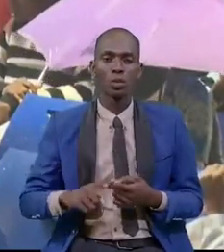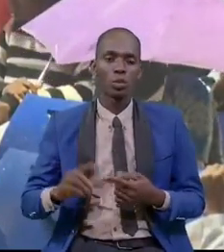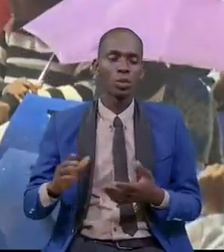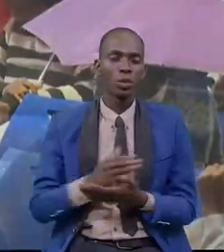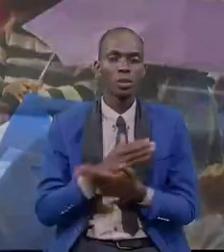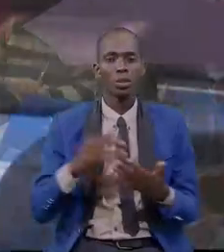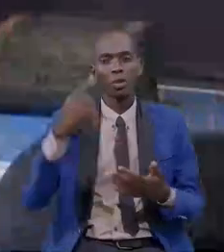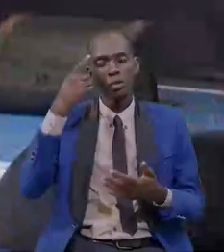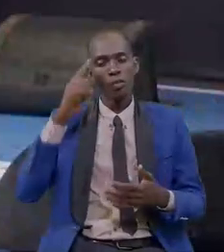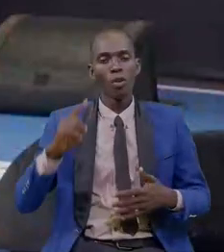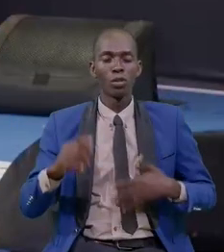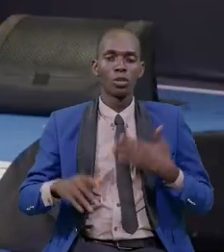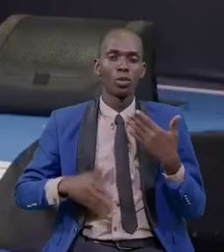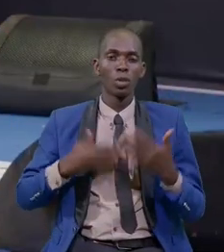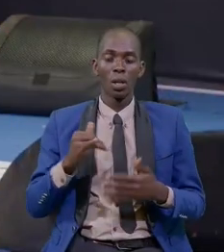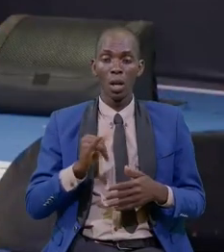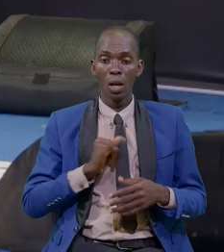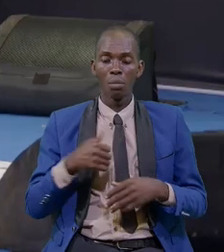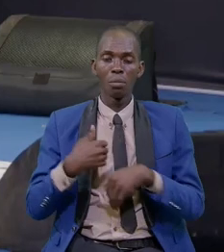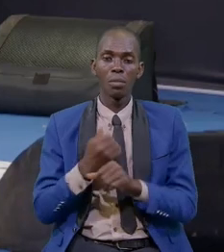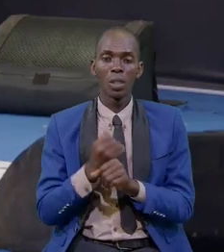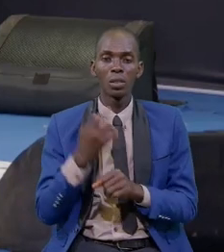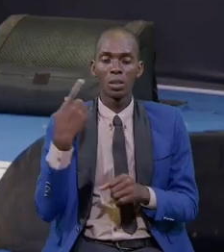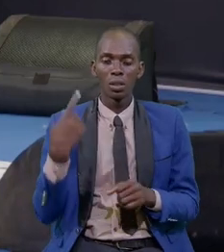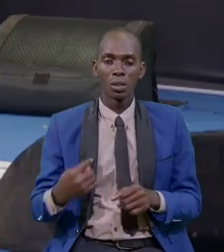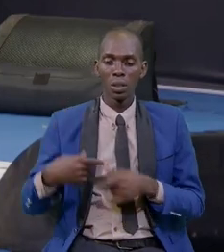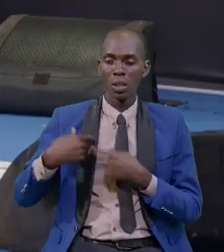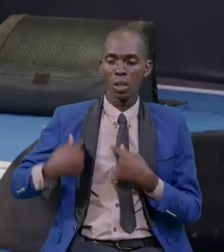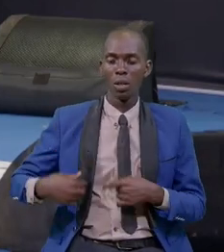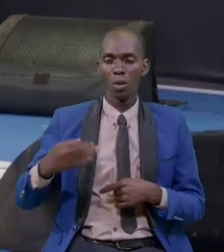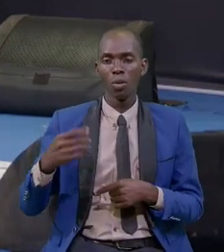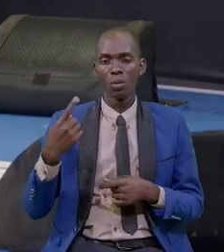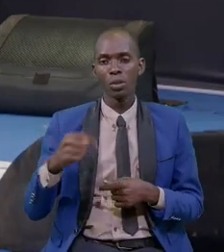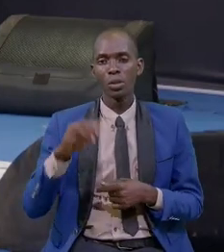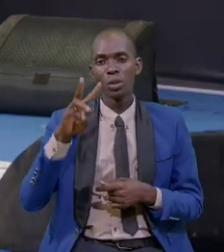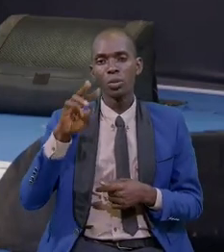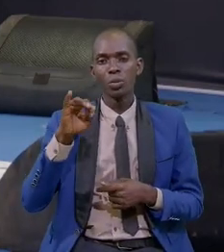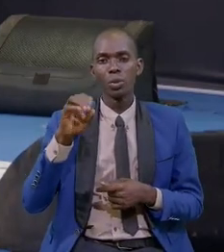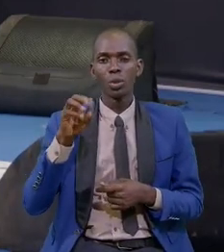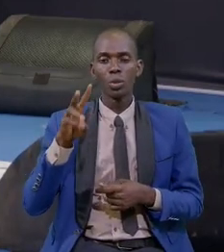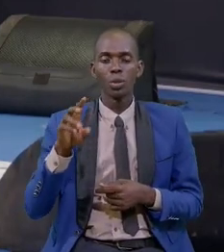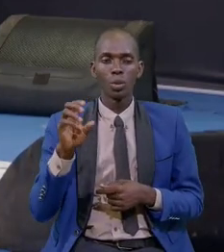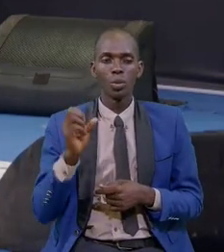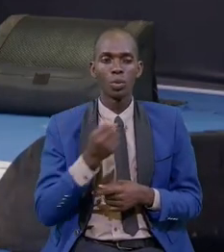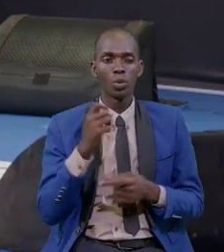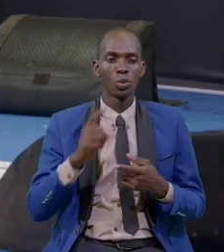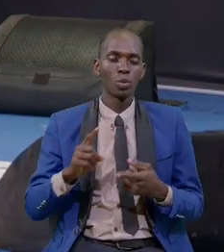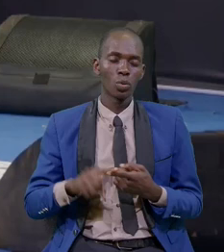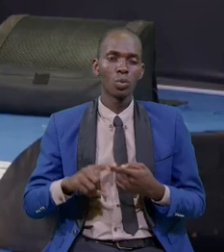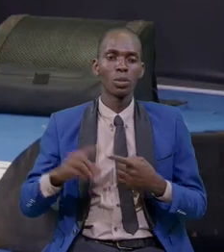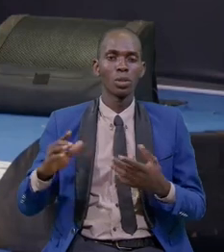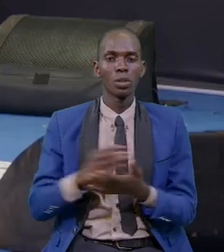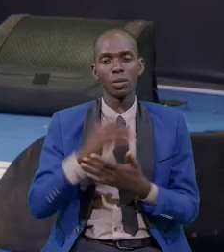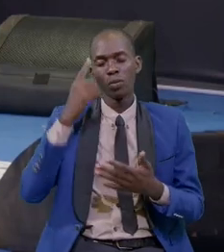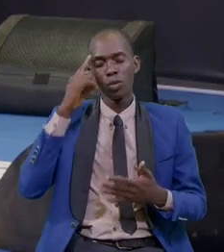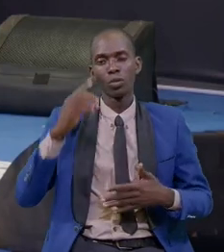Je donnais de la joie aux veuves. Alors, si vous êtes pratique, vous êtes auditeur de la parole, vous n'êtes pas pratiquant